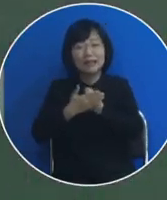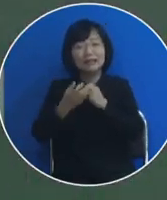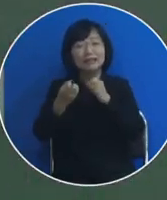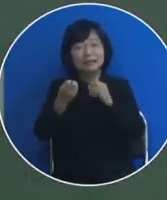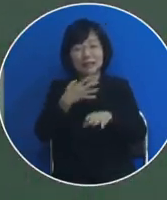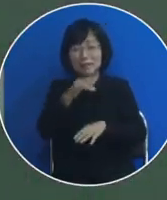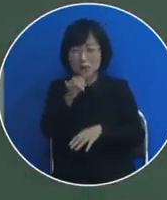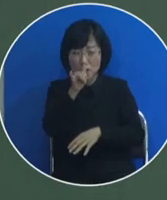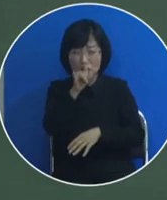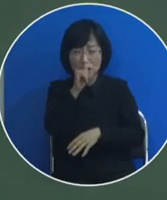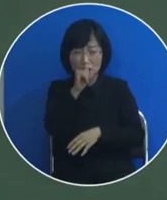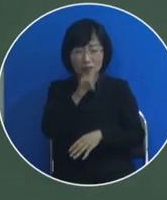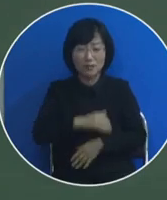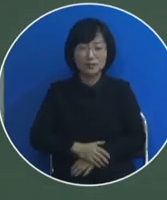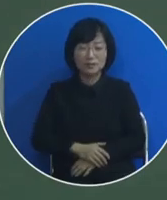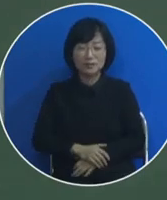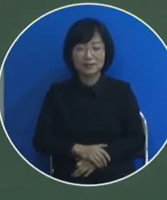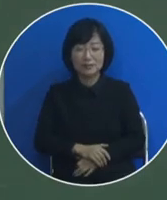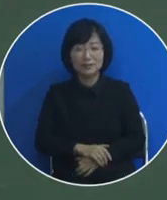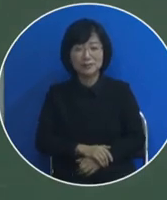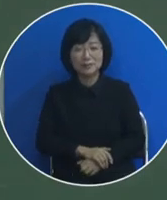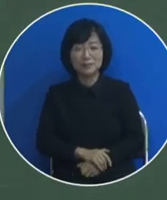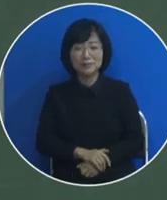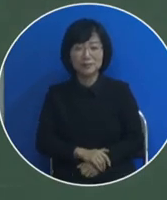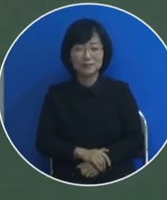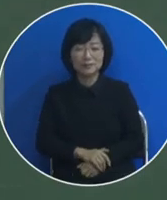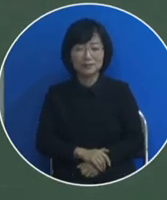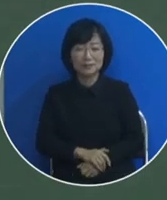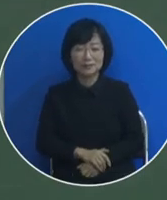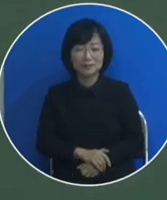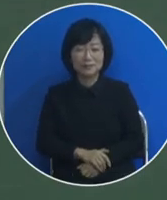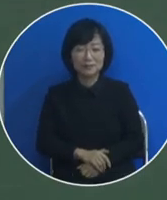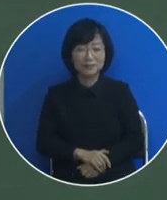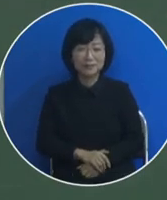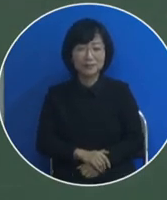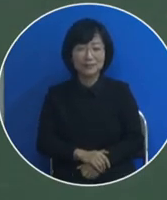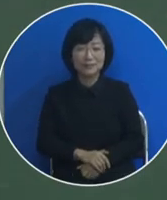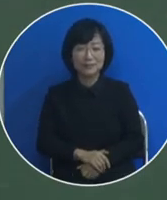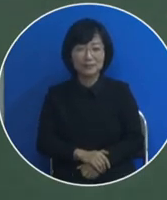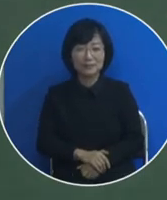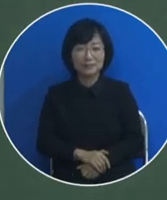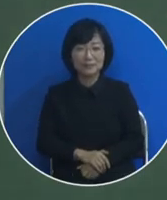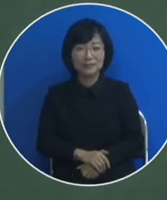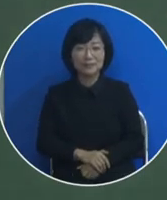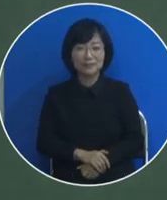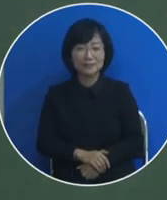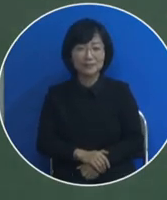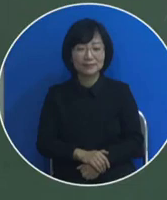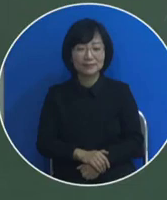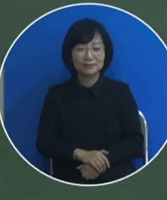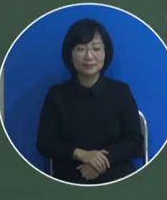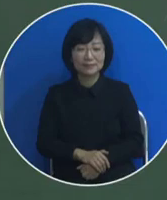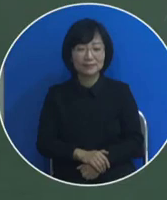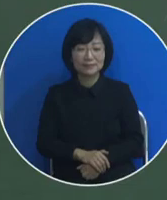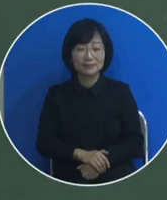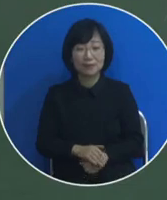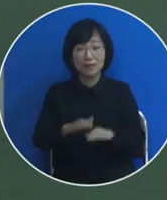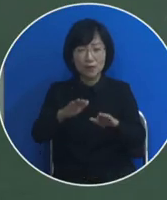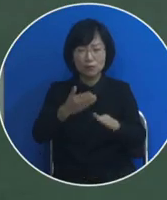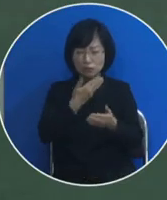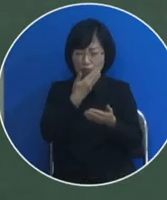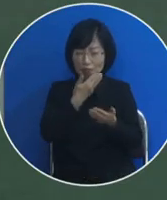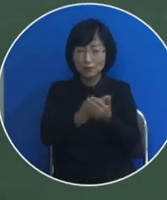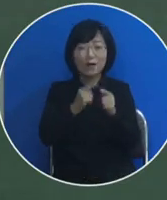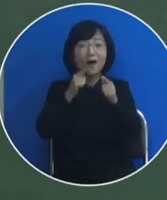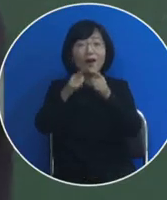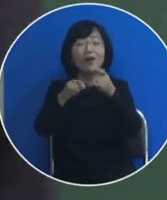but to receive God's answer. It's okay even if we don't, but God will give it to us. 여러분들이 아주 중요한 축복 언약을 붙잡으셔야 됩니다. The very